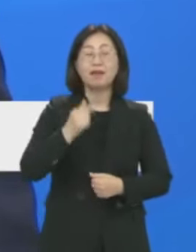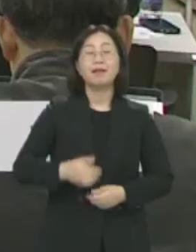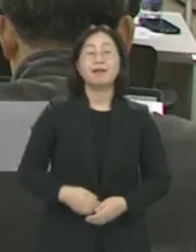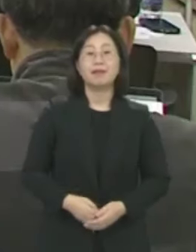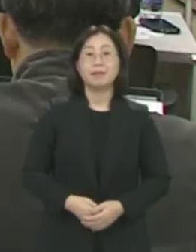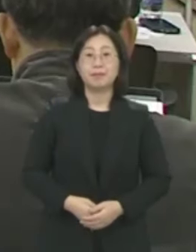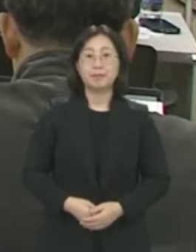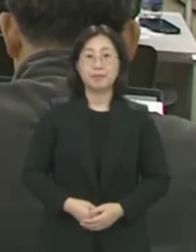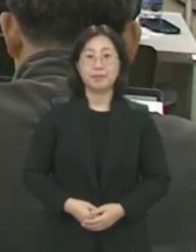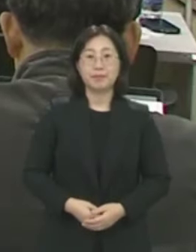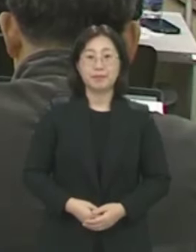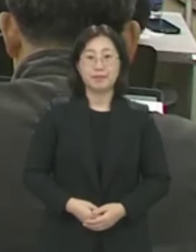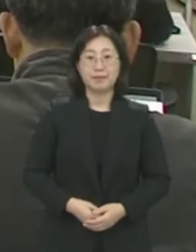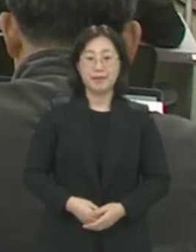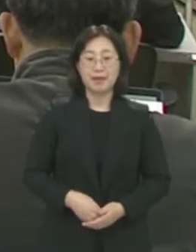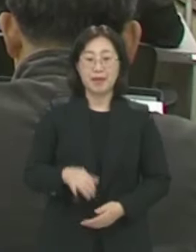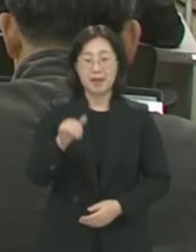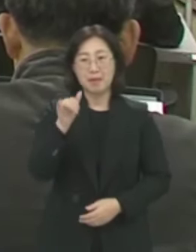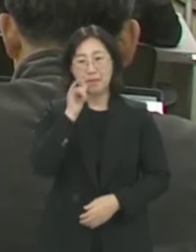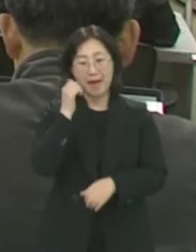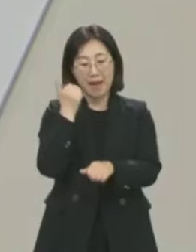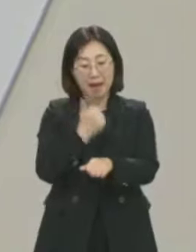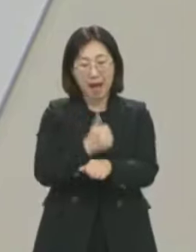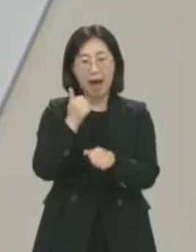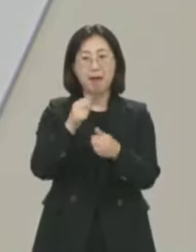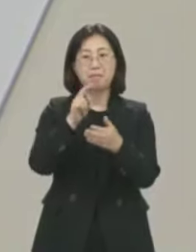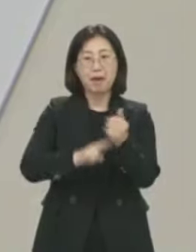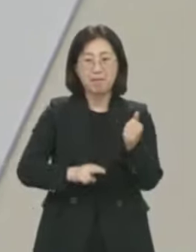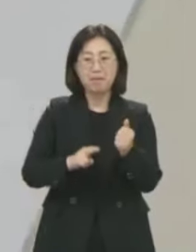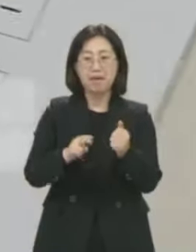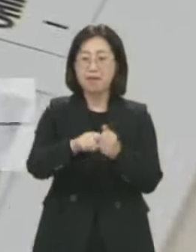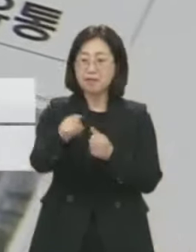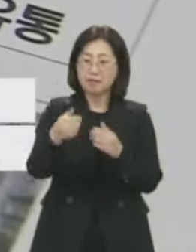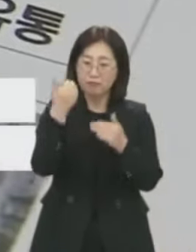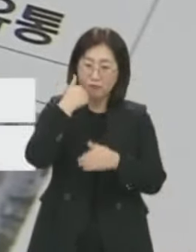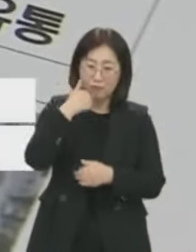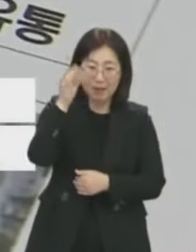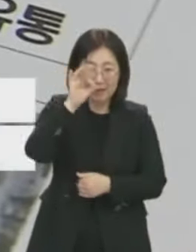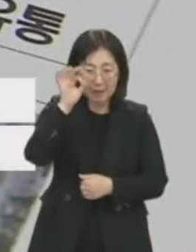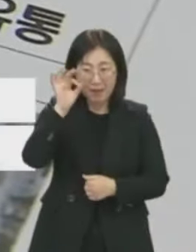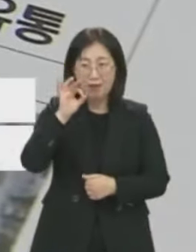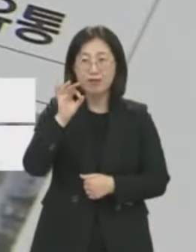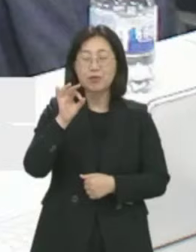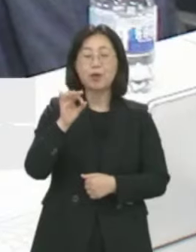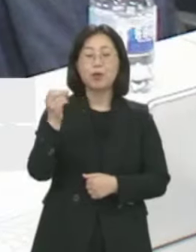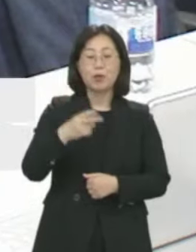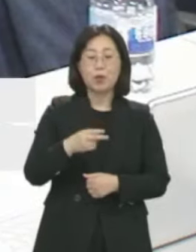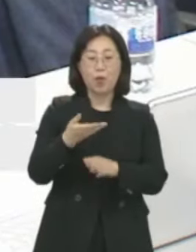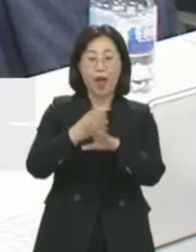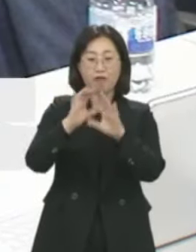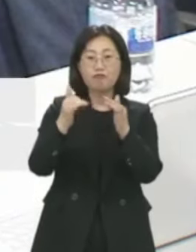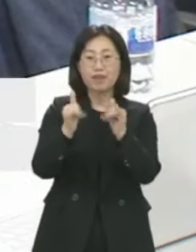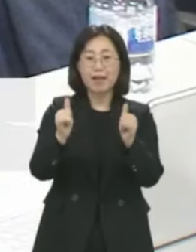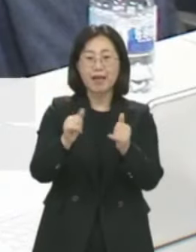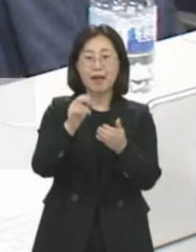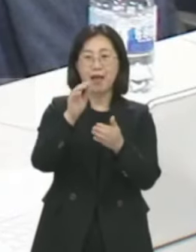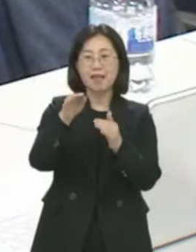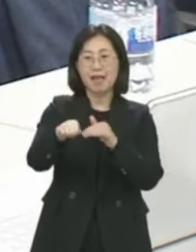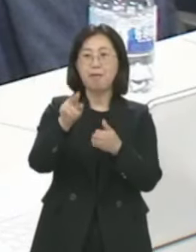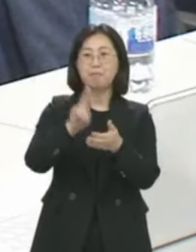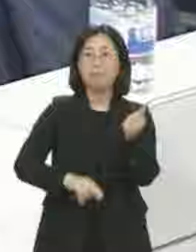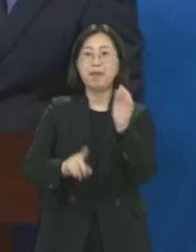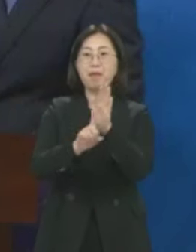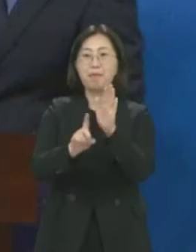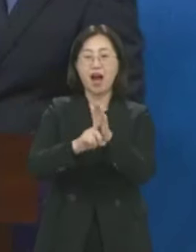확인되었습니다. 경찰은 마약 판매책 등에 대한 추가 수사를 벌이는 한편 외국인들에게 차량 판매를 홍보한 태국 국적